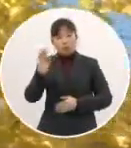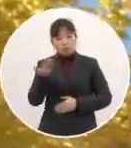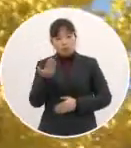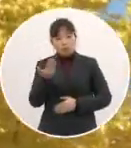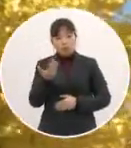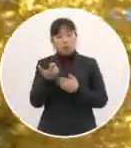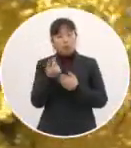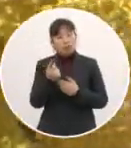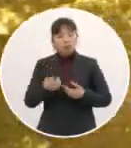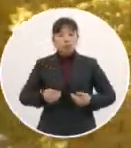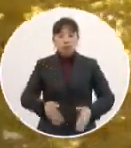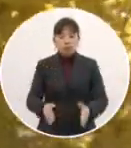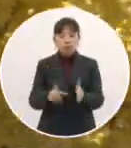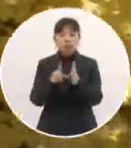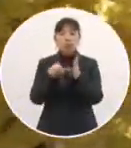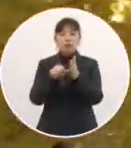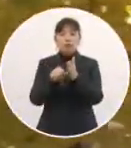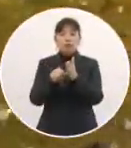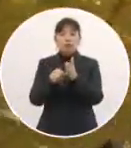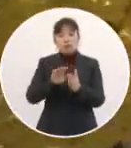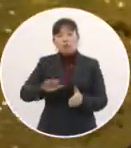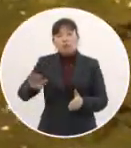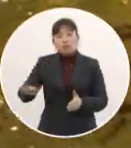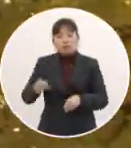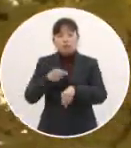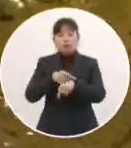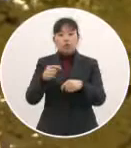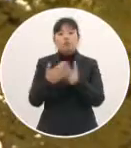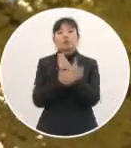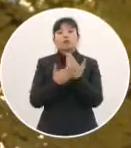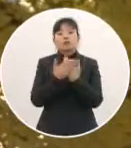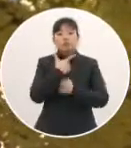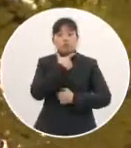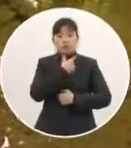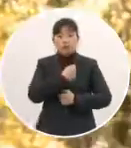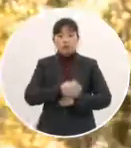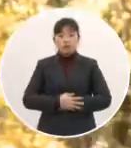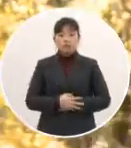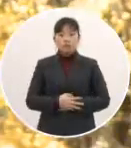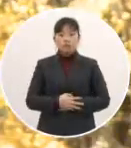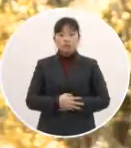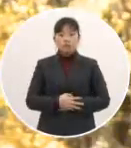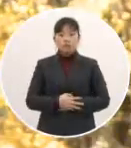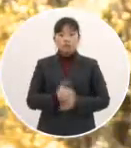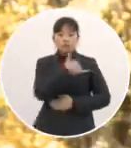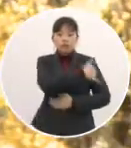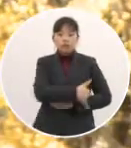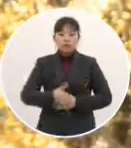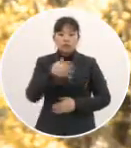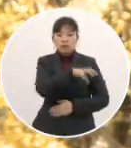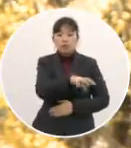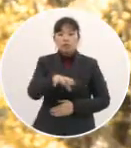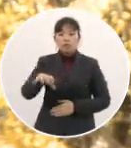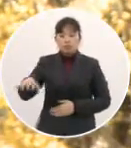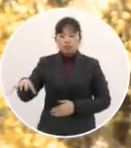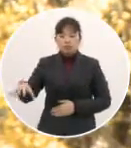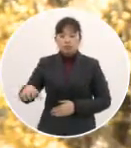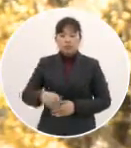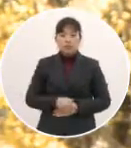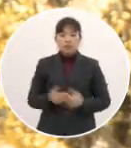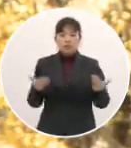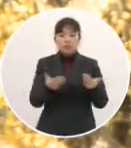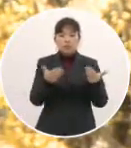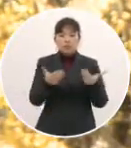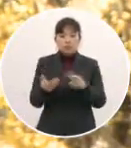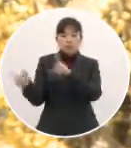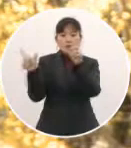し子供が生まれたら、きっと子供との時間も大切にしたい。 人生のいろんな段階で仕